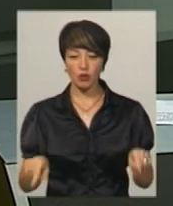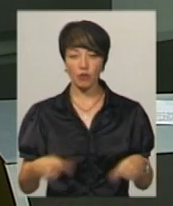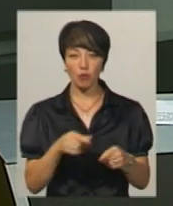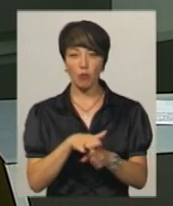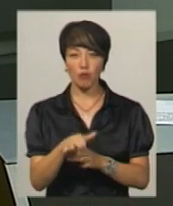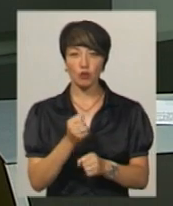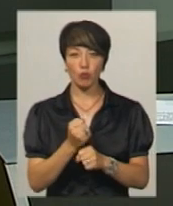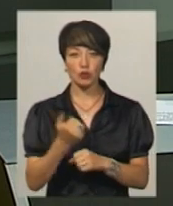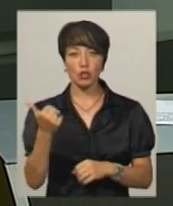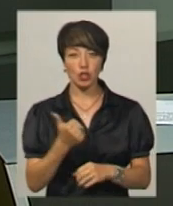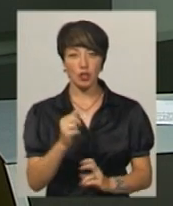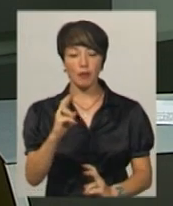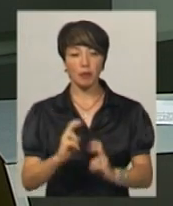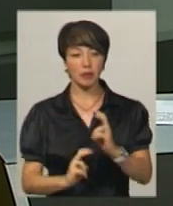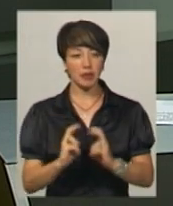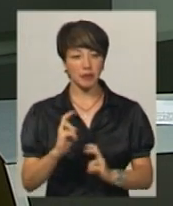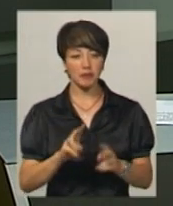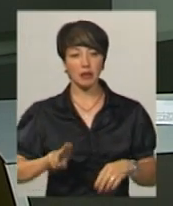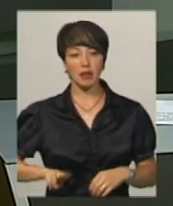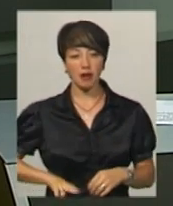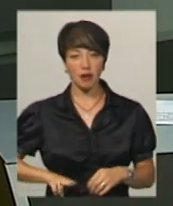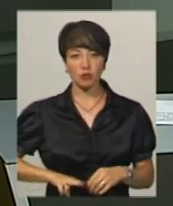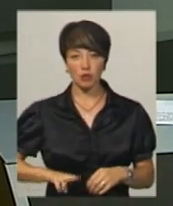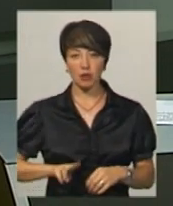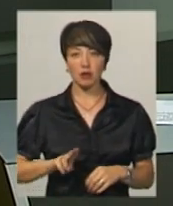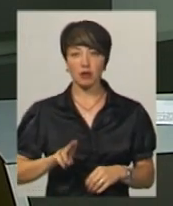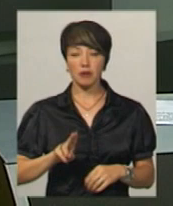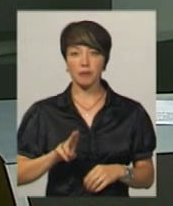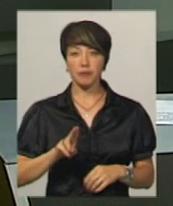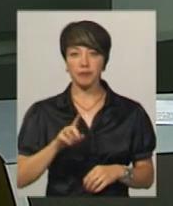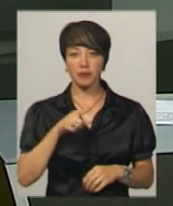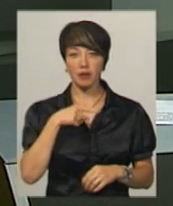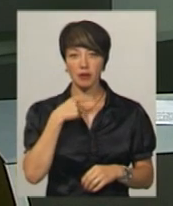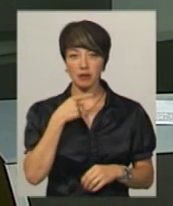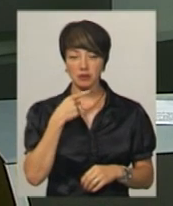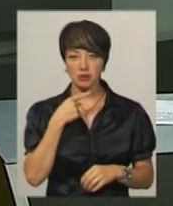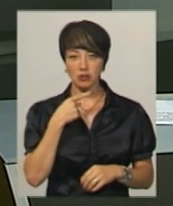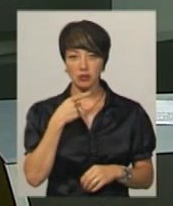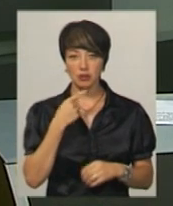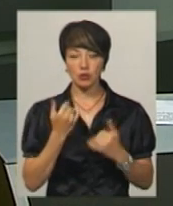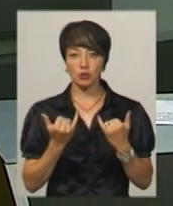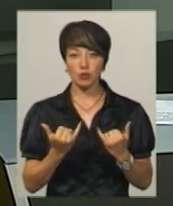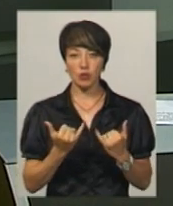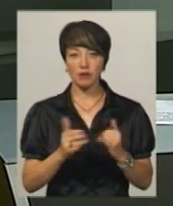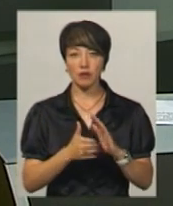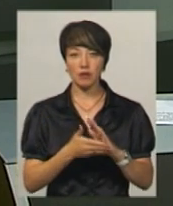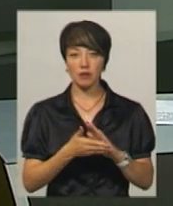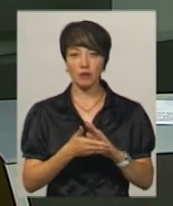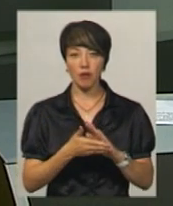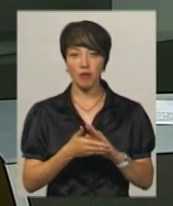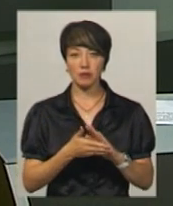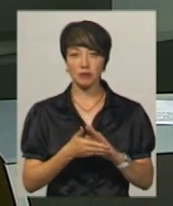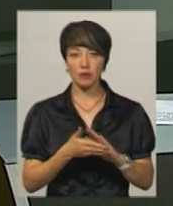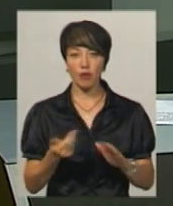повний робочий тиждень на підприємстві. Директорка Сергія Кириченка каже, Олена Серветник сьогодні викликала